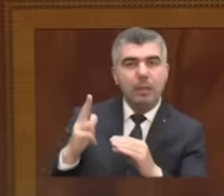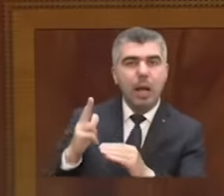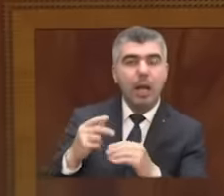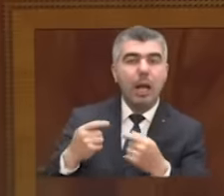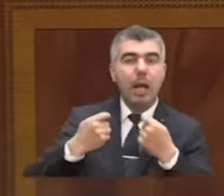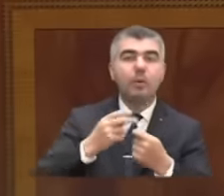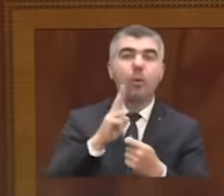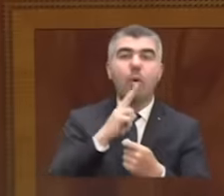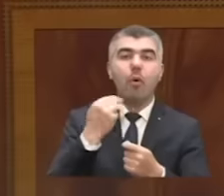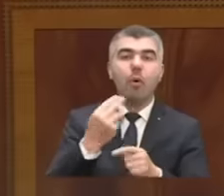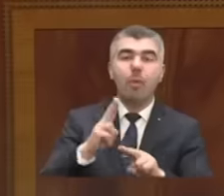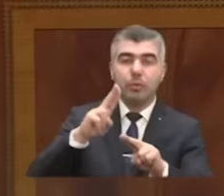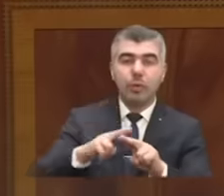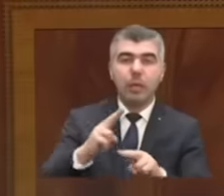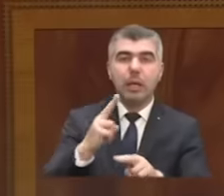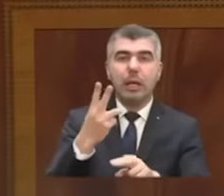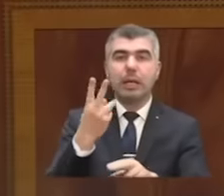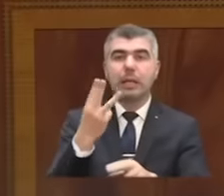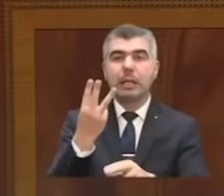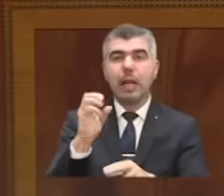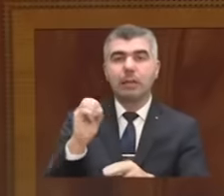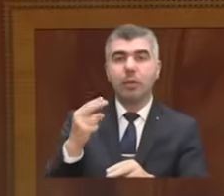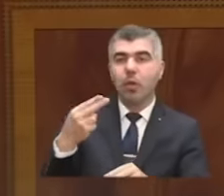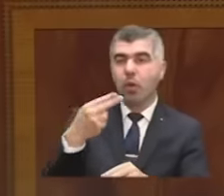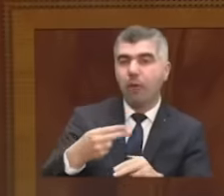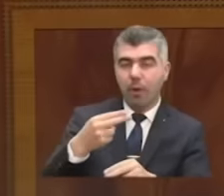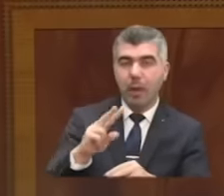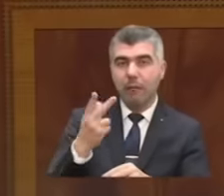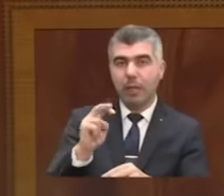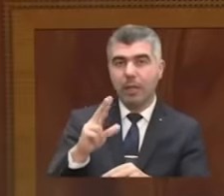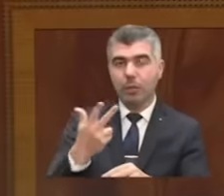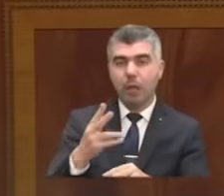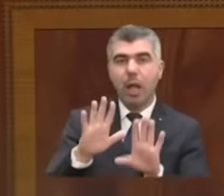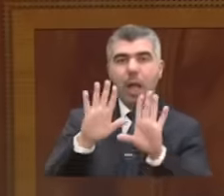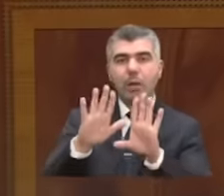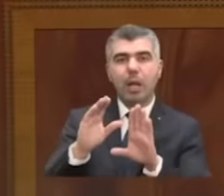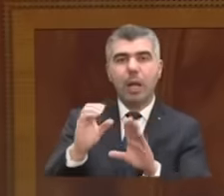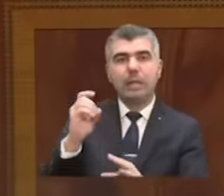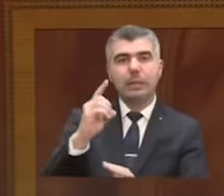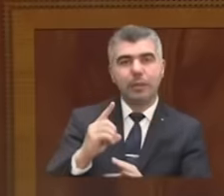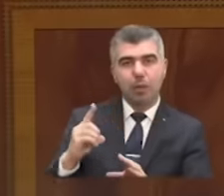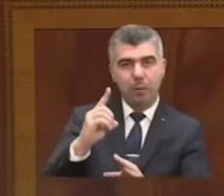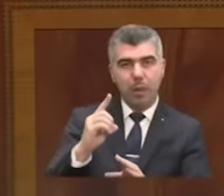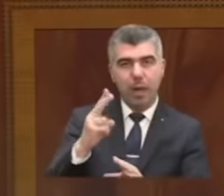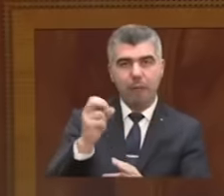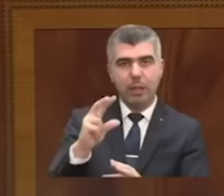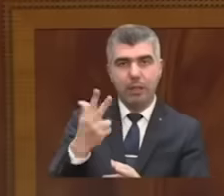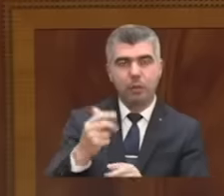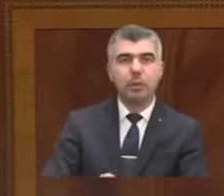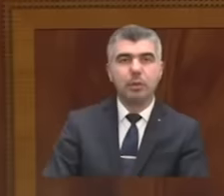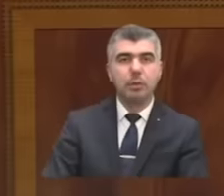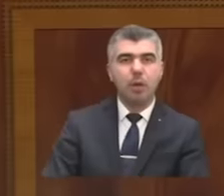هذا الحوار التي انطلقت تحت إشراف السيد رئيس الحكومة منذ 30 نوفمبر 2023 إلى غاية